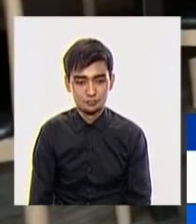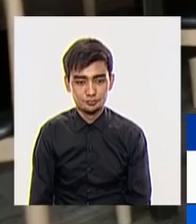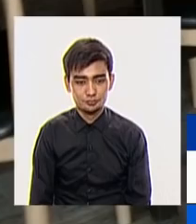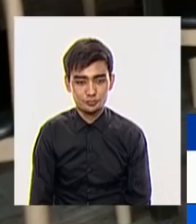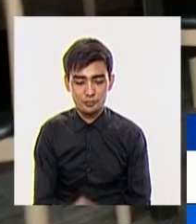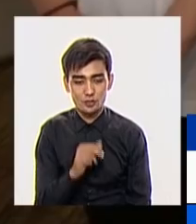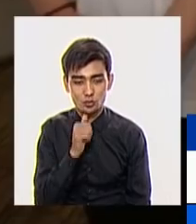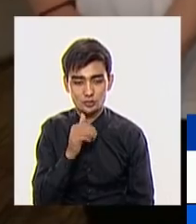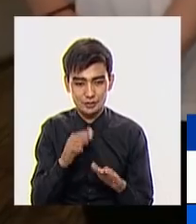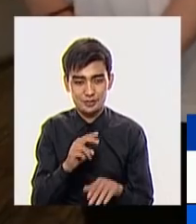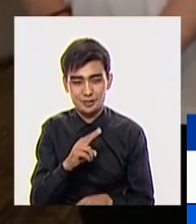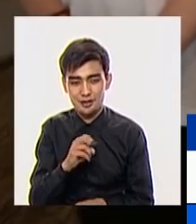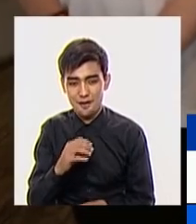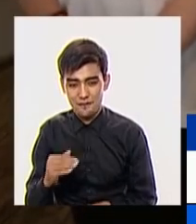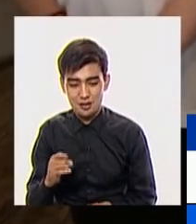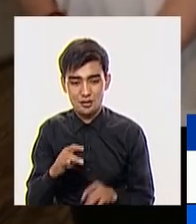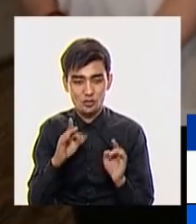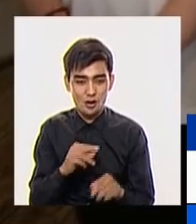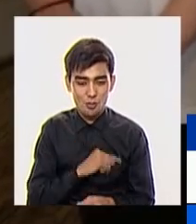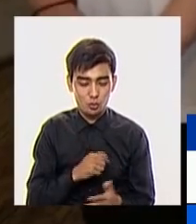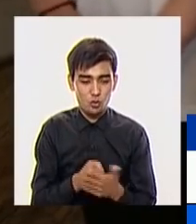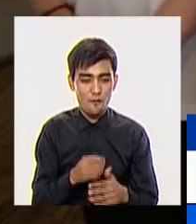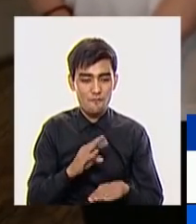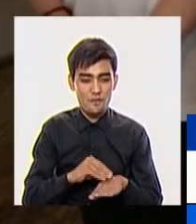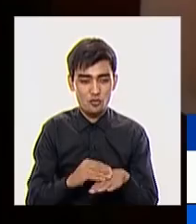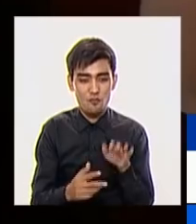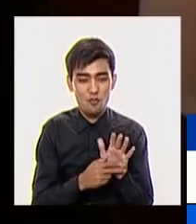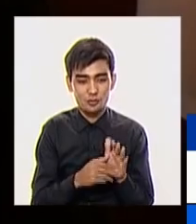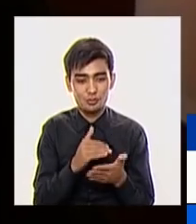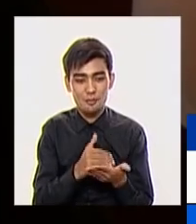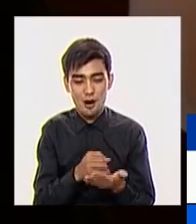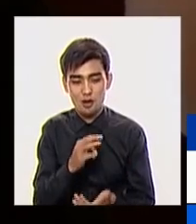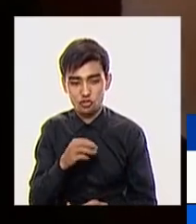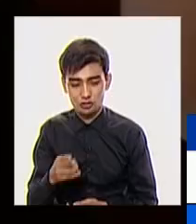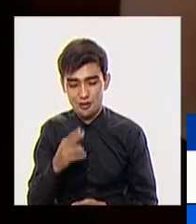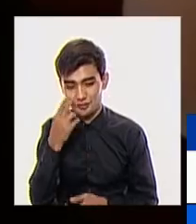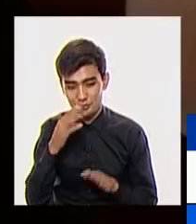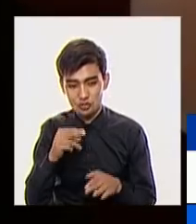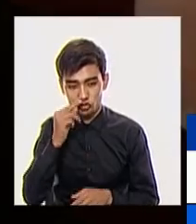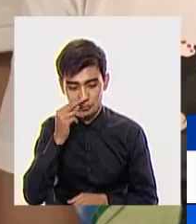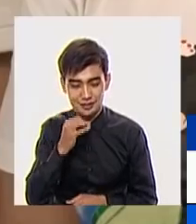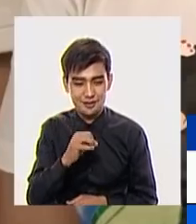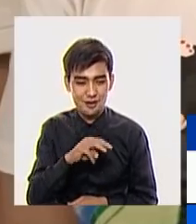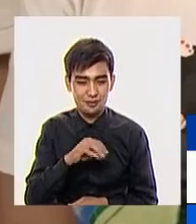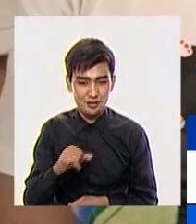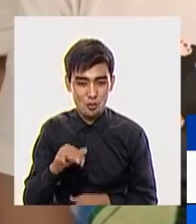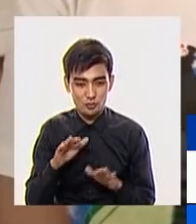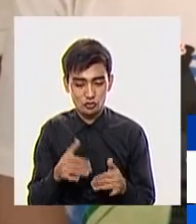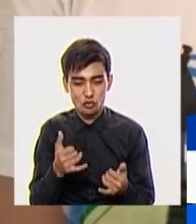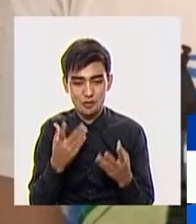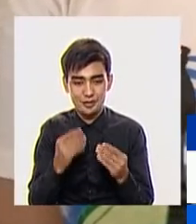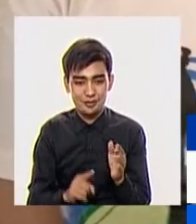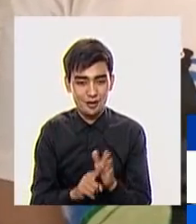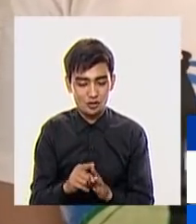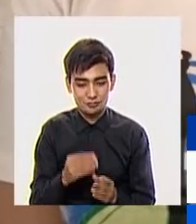Если в Костанае кафе и ресторанам разрешили работать до 8 вечера по системе Аших, то в столице, Шымкенте и Атырау с сегодняшнего